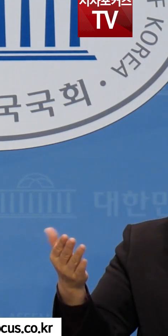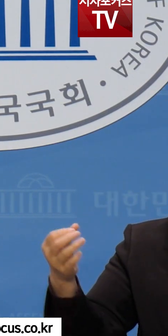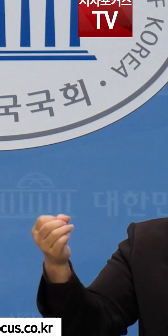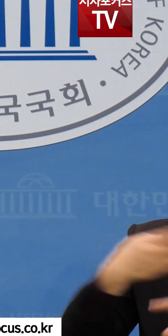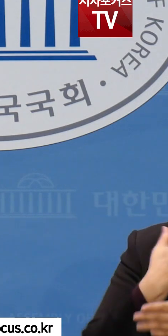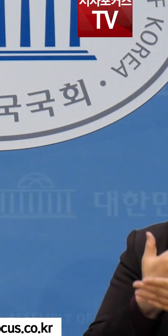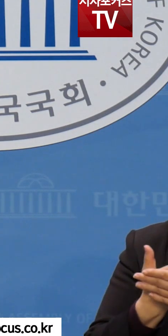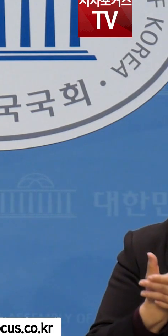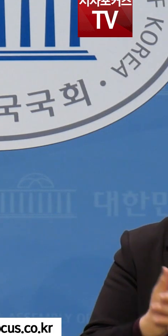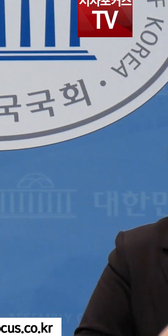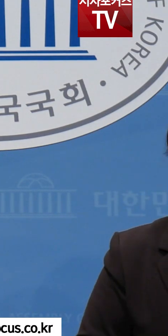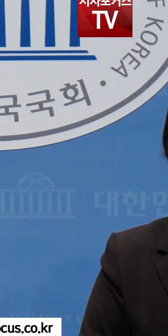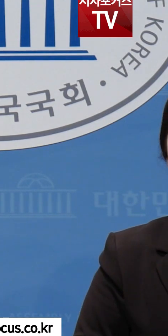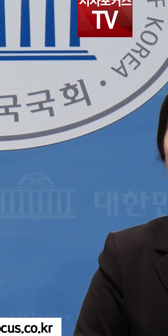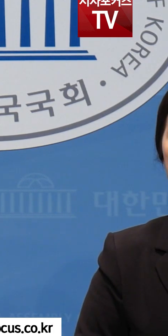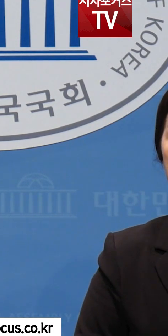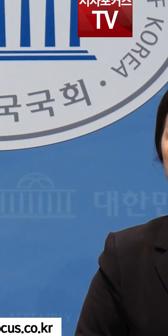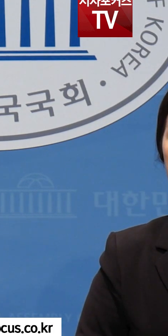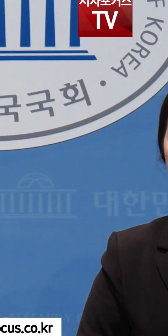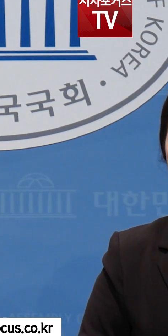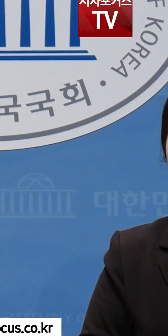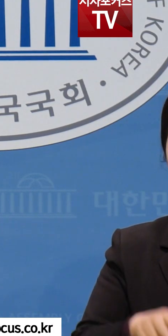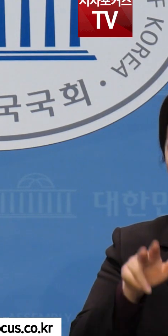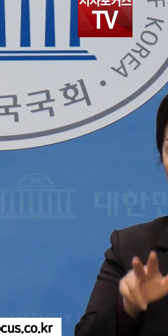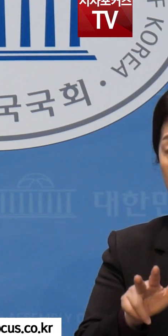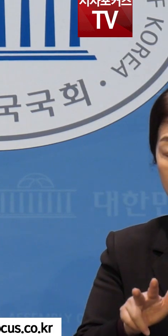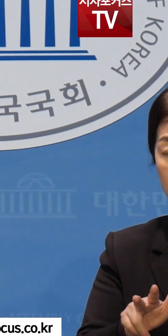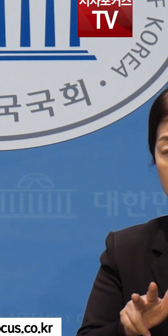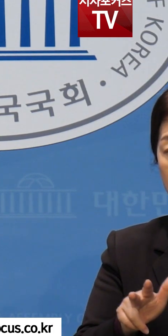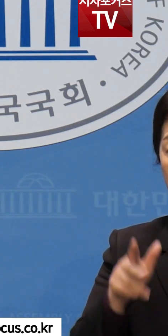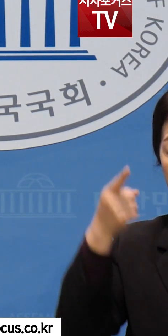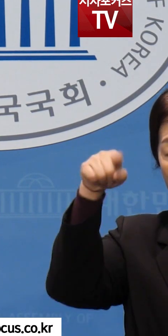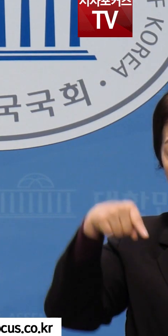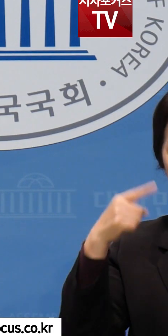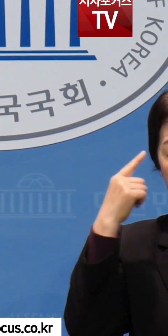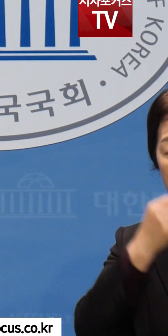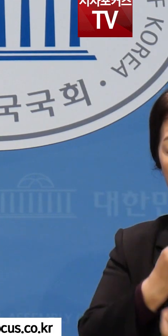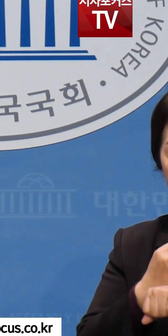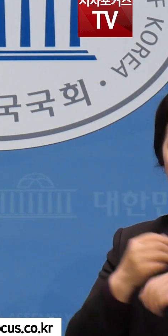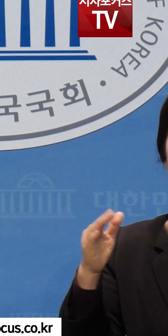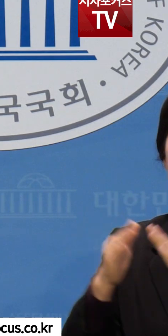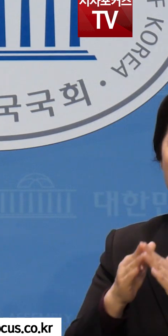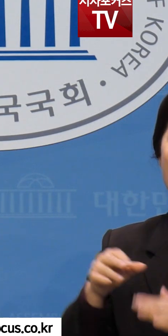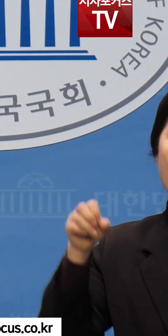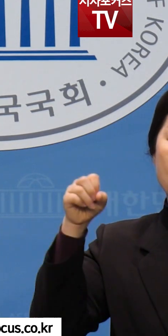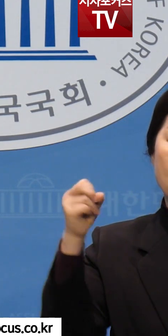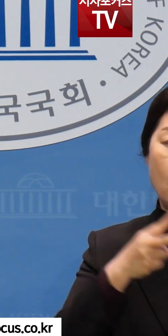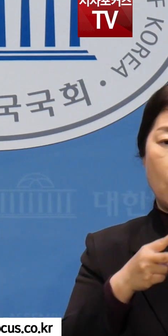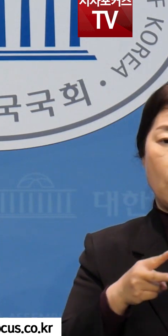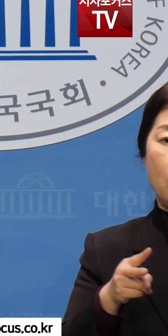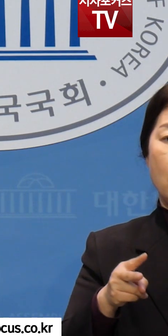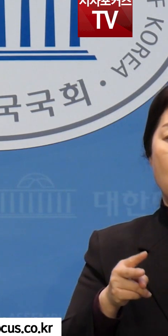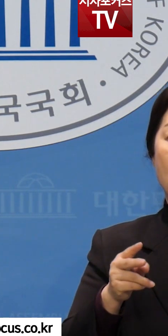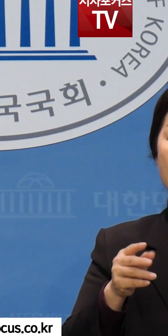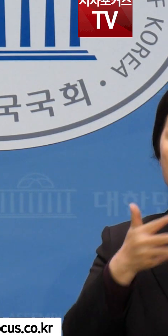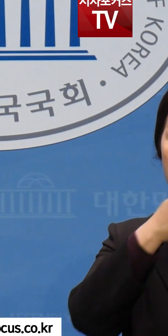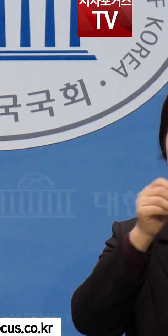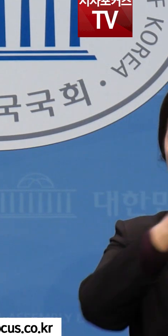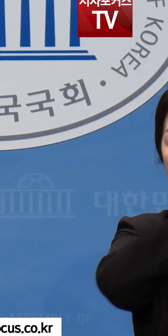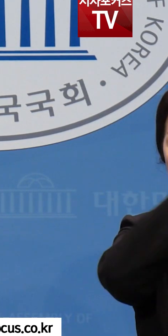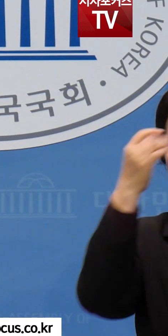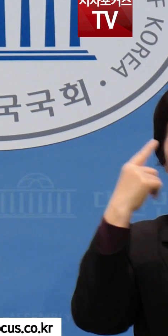수 없습니다. 이제는 항우연과 천문연은 물론 해당 노조뿐만 아니라